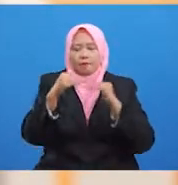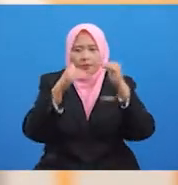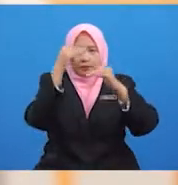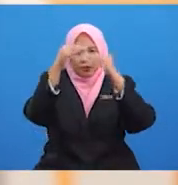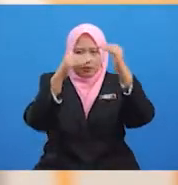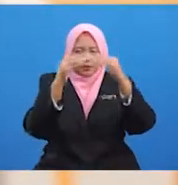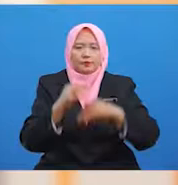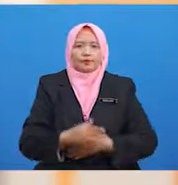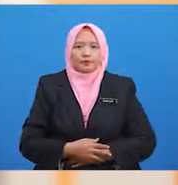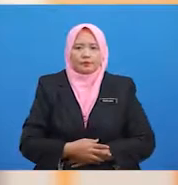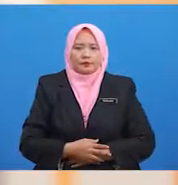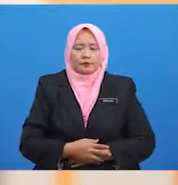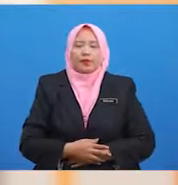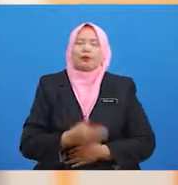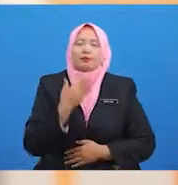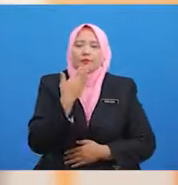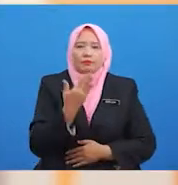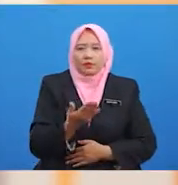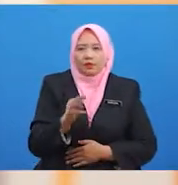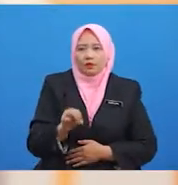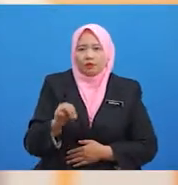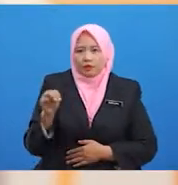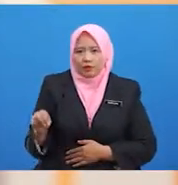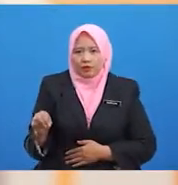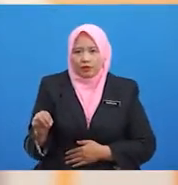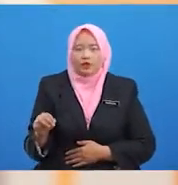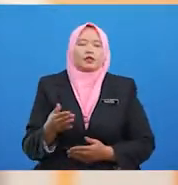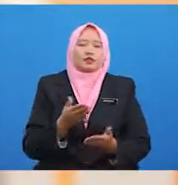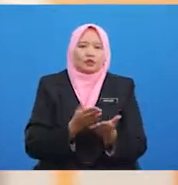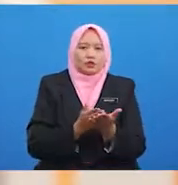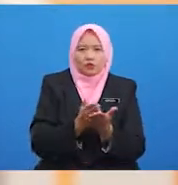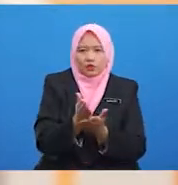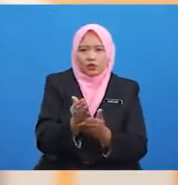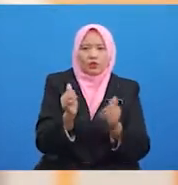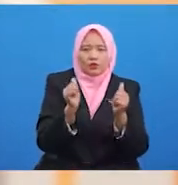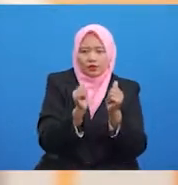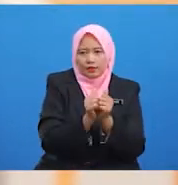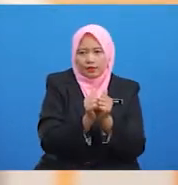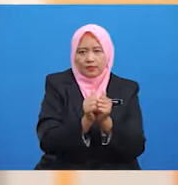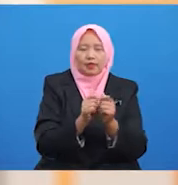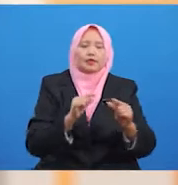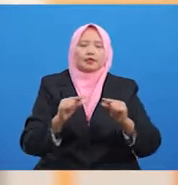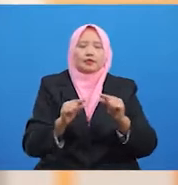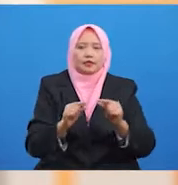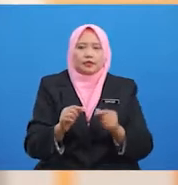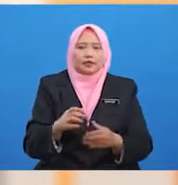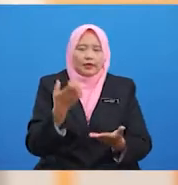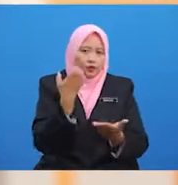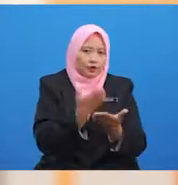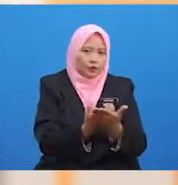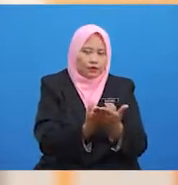Baiklah murid-murid, seterusnya kita teruskan dengan kepentingan kegiatan ekonomi yang